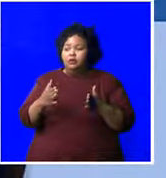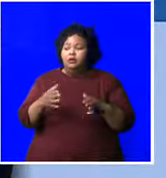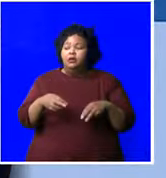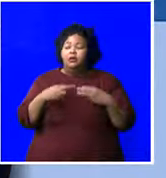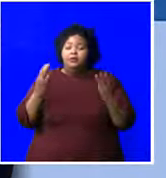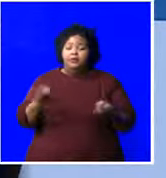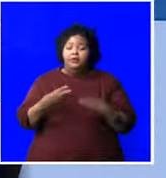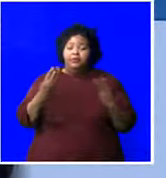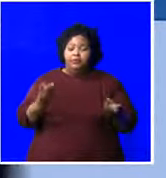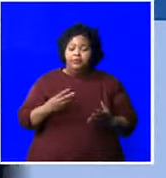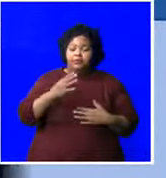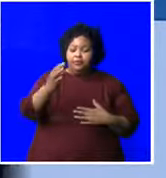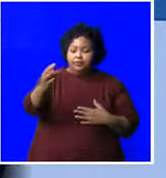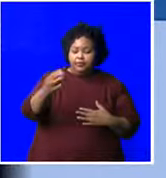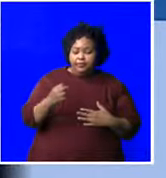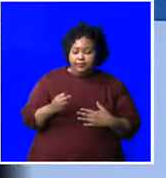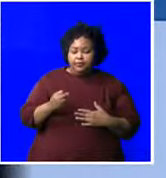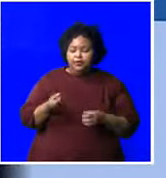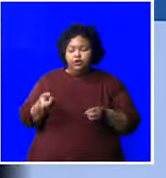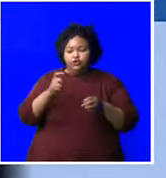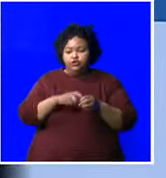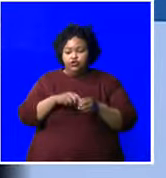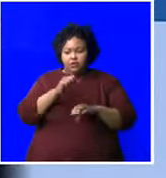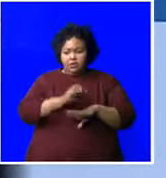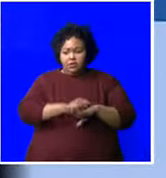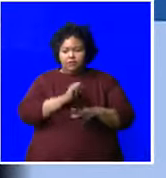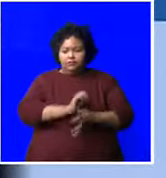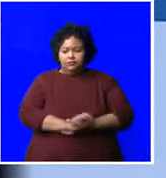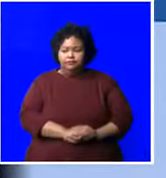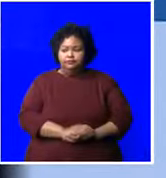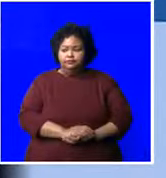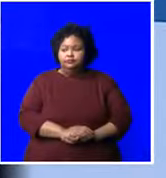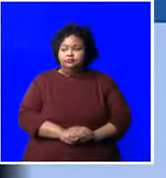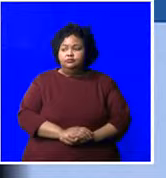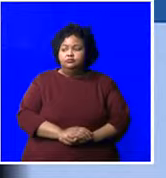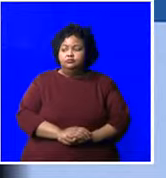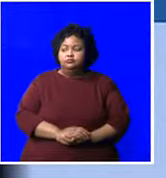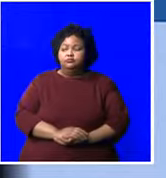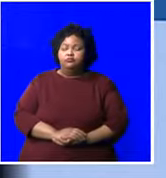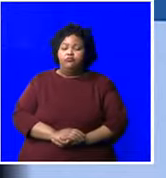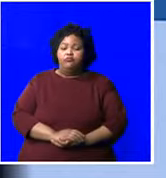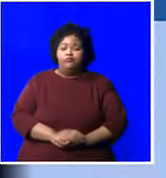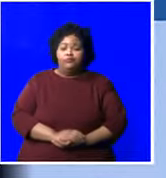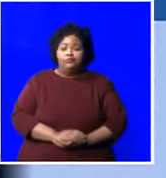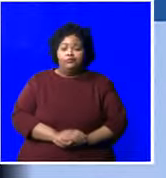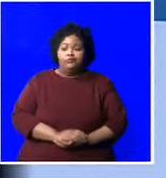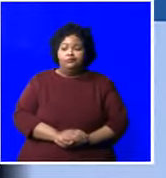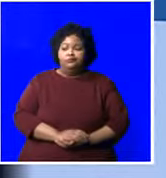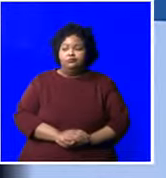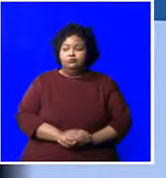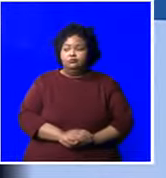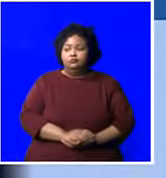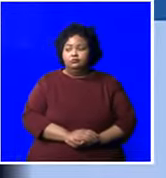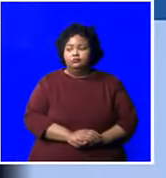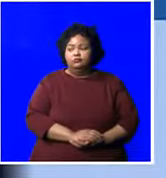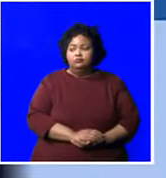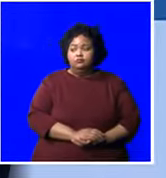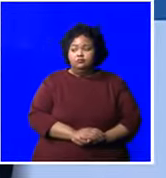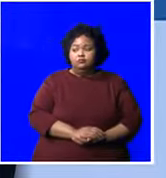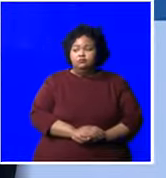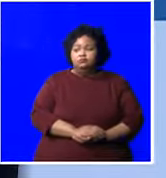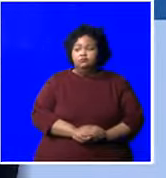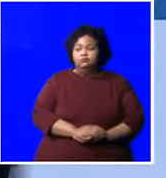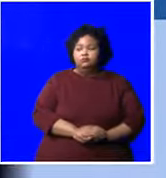Asisebenze busuku nemini kuthi kuvuleke imisebenzi